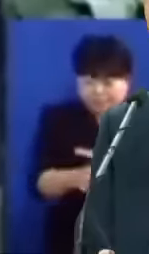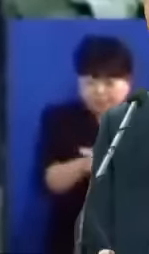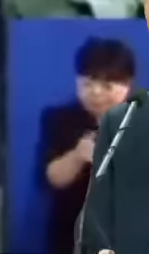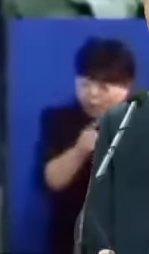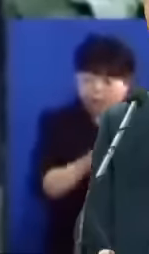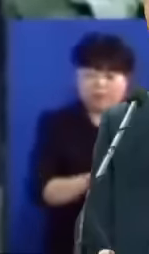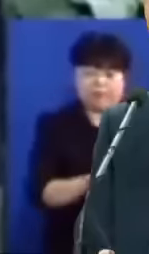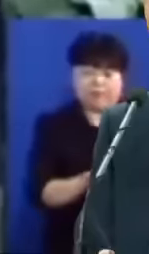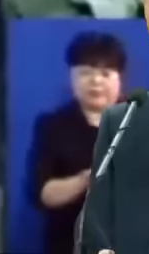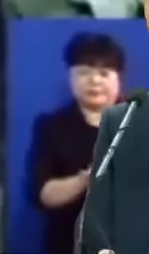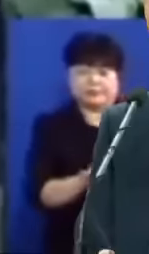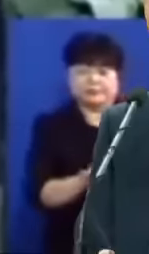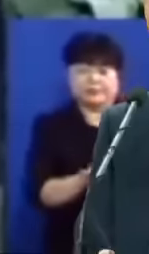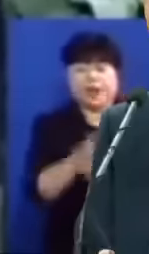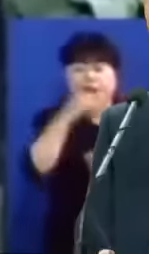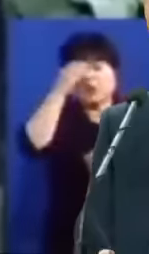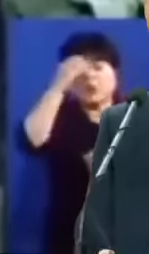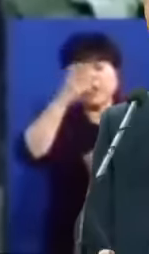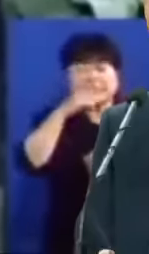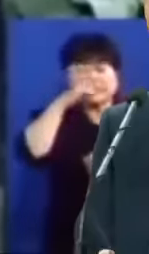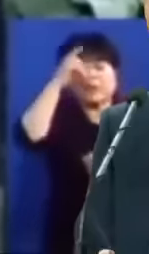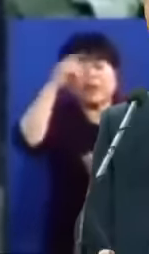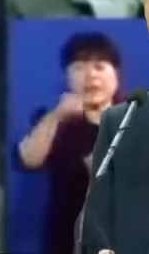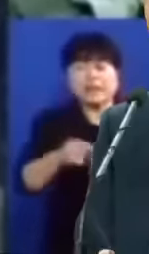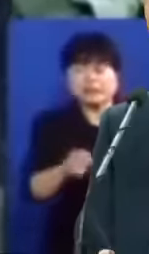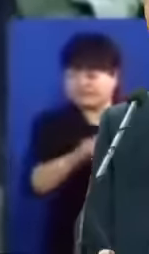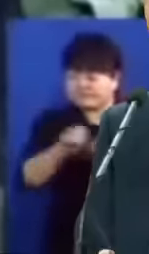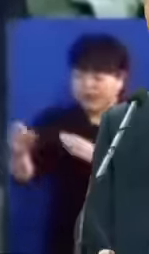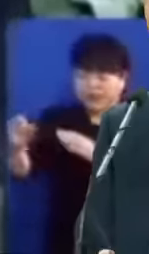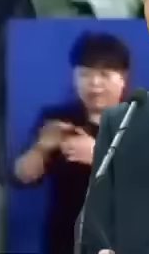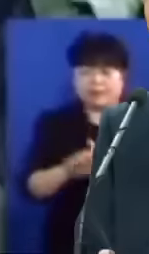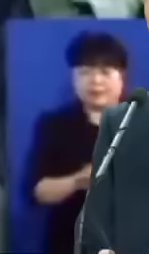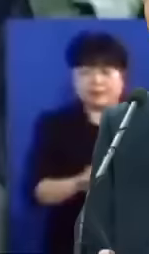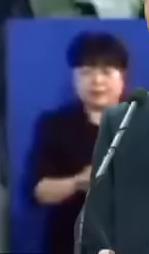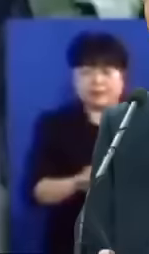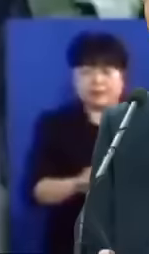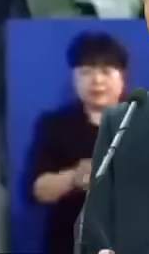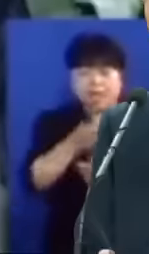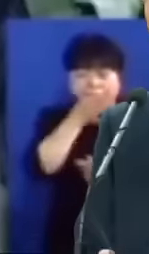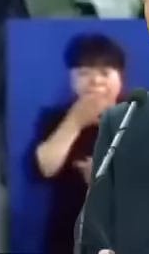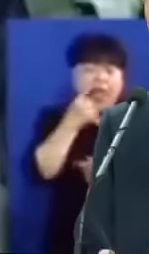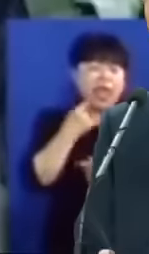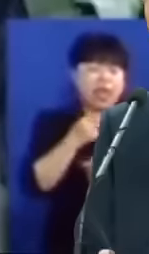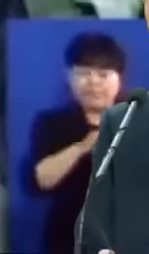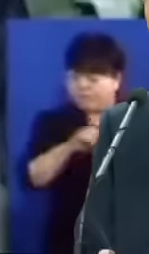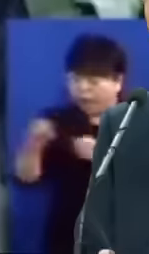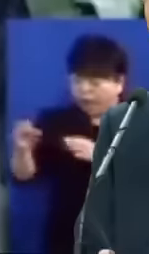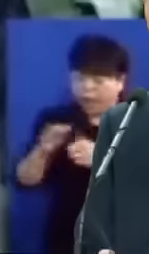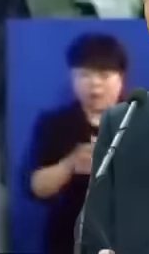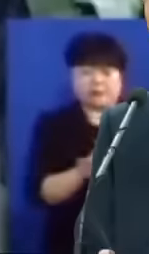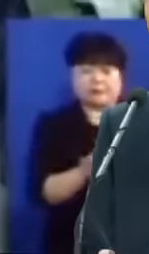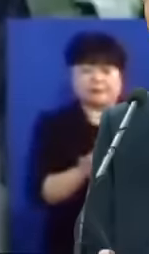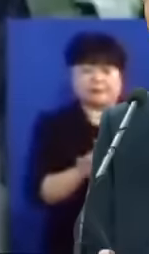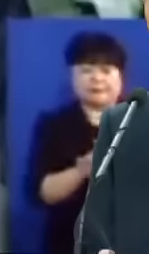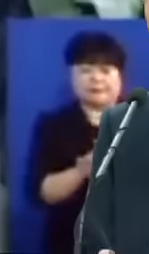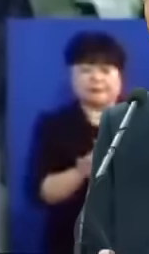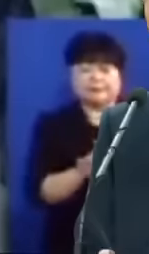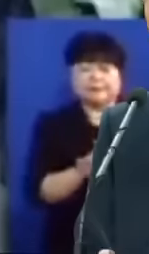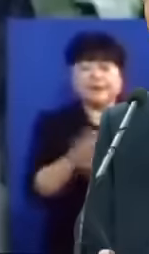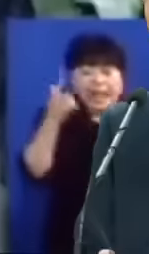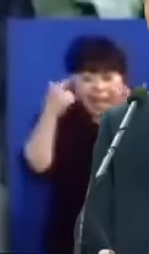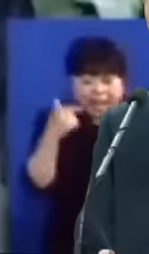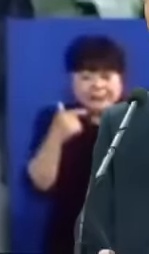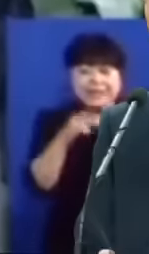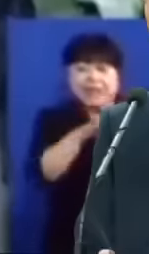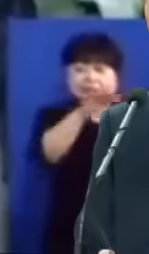뭐냐? 교만과 오만을 집어내라. 욕심과 탐심을 집어내라.